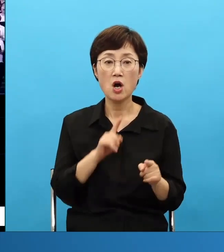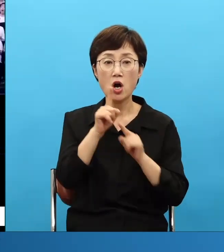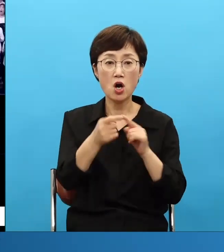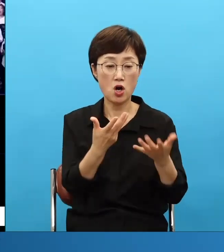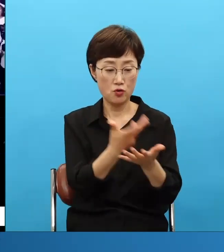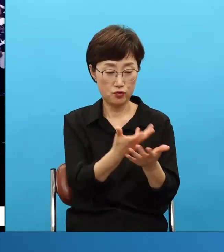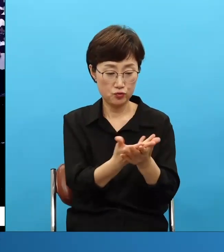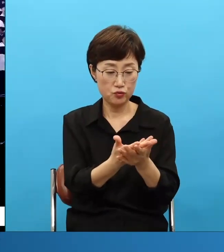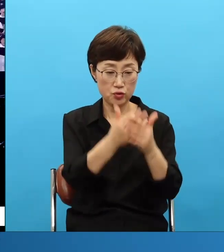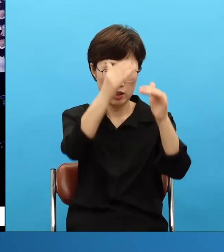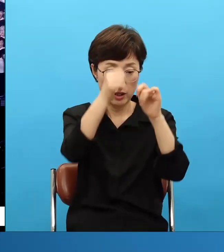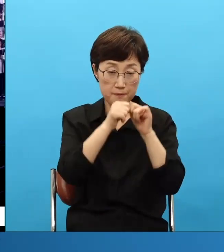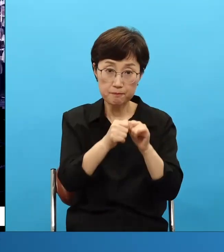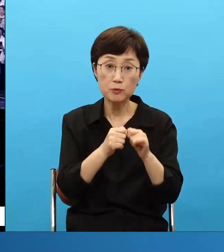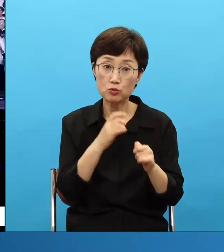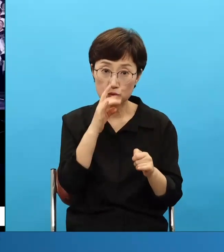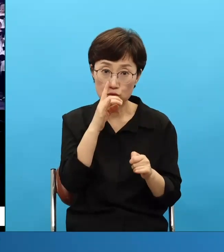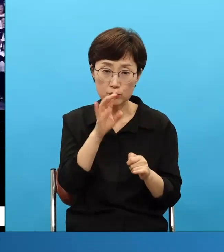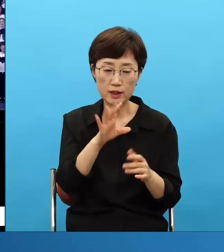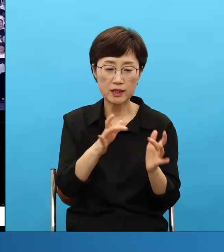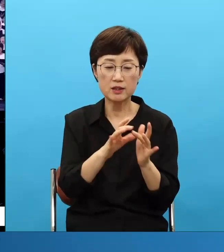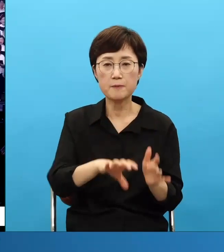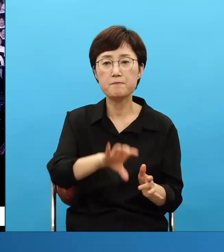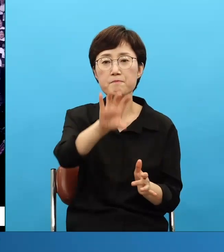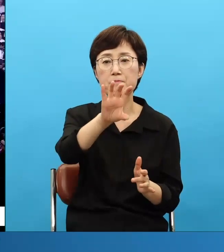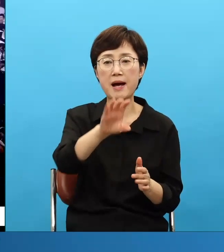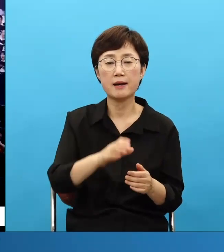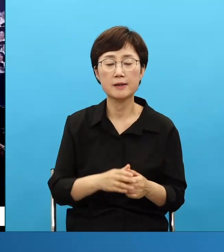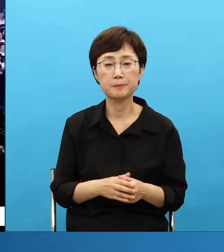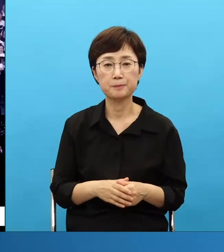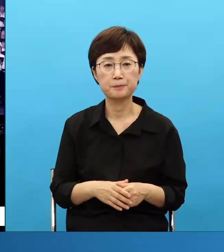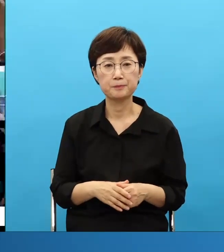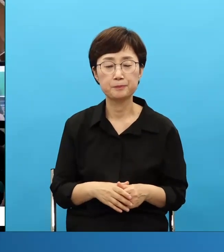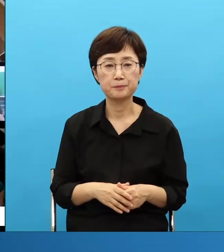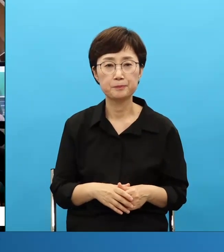자세한 지원 방법은 위아.kr에서 확인할 수 있습니다.